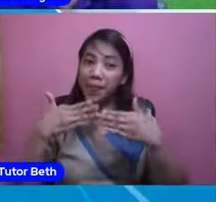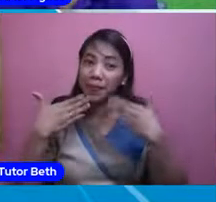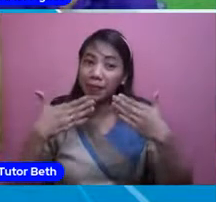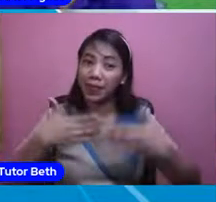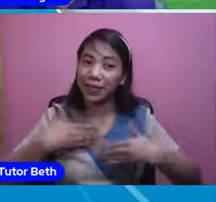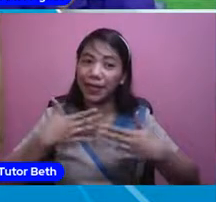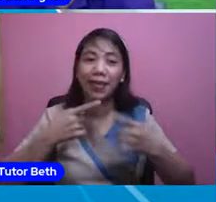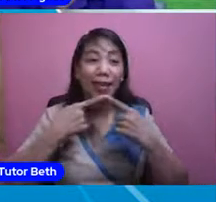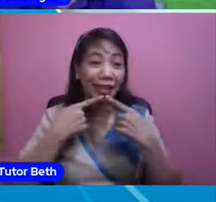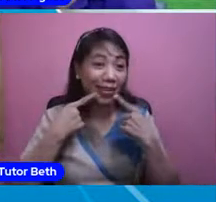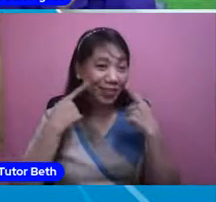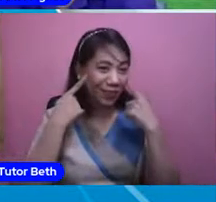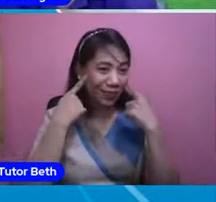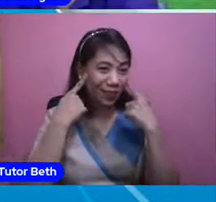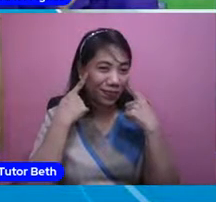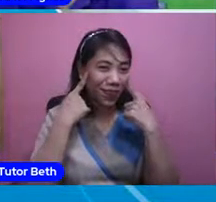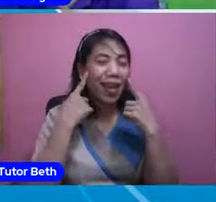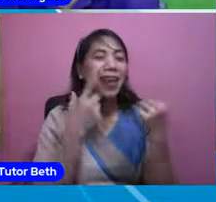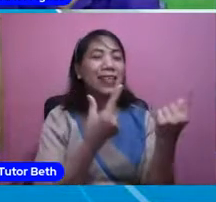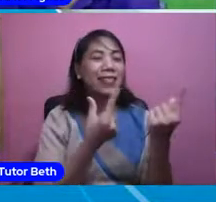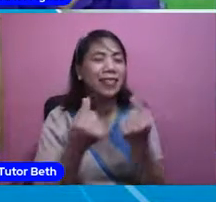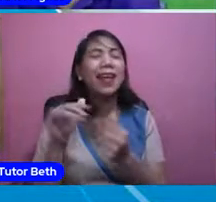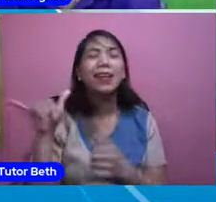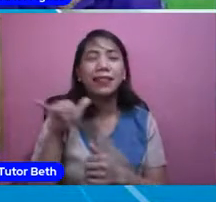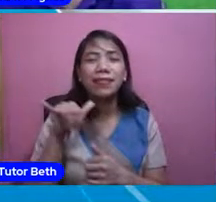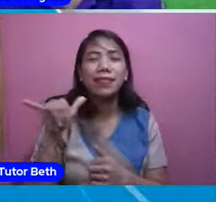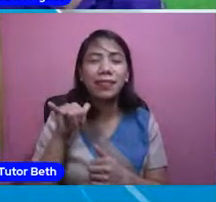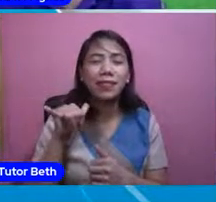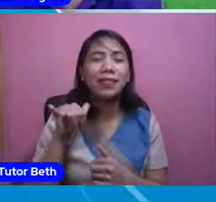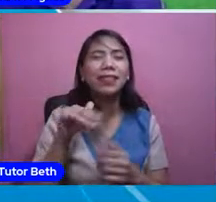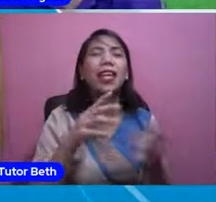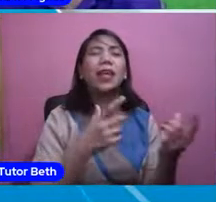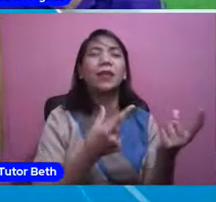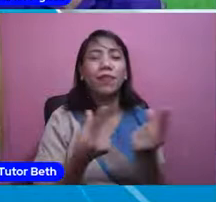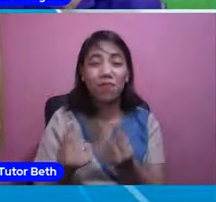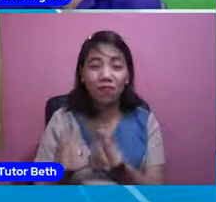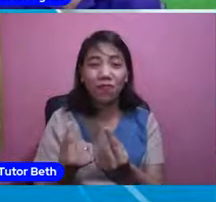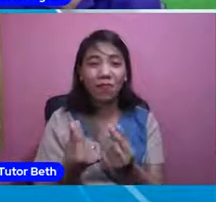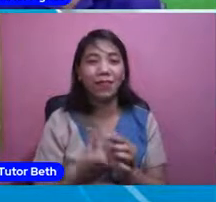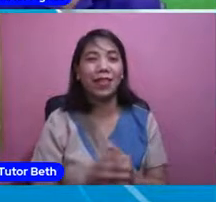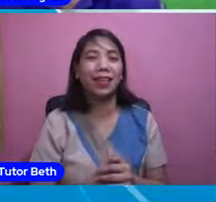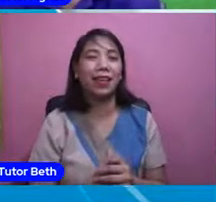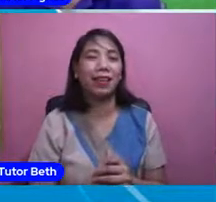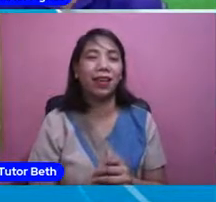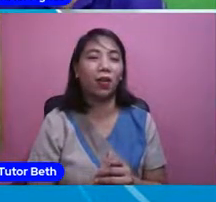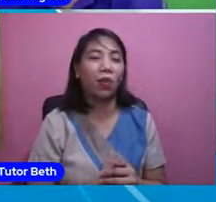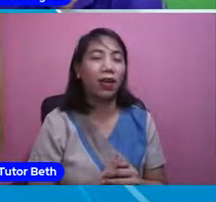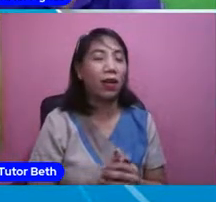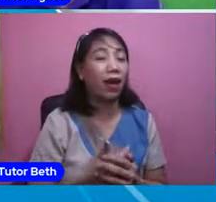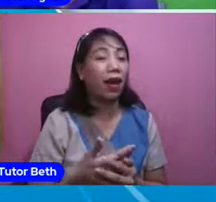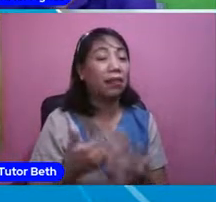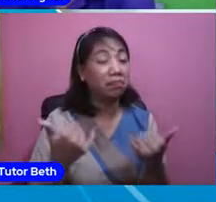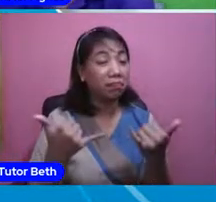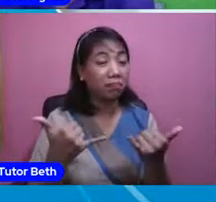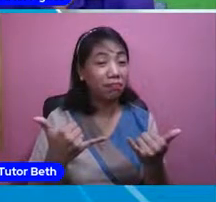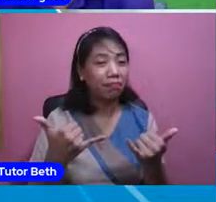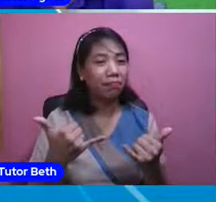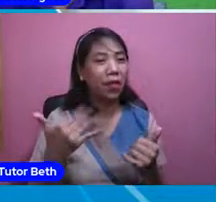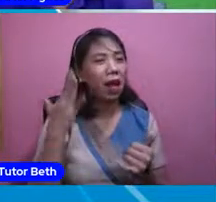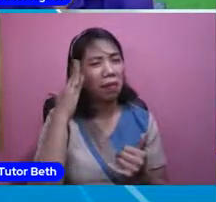nanay niya nung maliit pa sila, yung paglilinis ng sahig na ngayon ay kaya na rin gawin ni Lorisa.